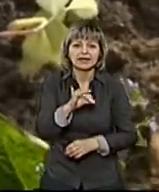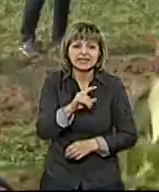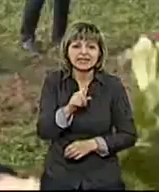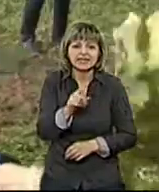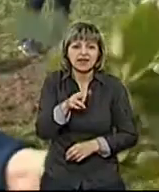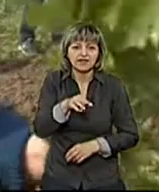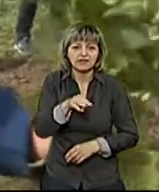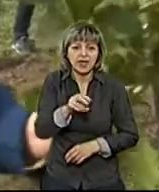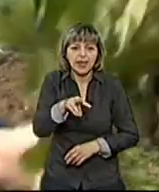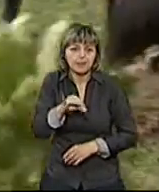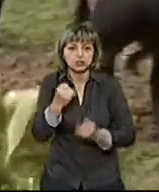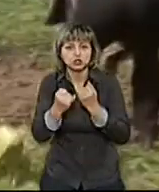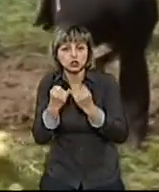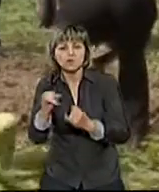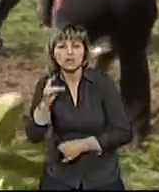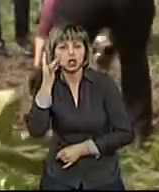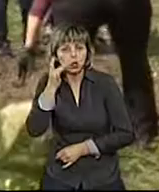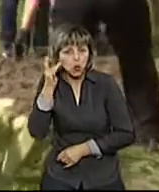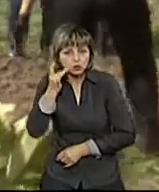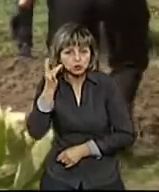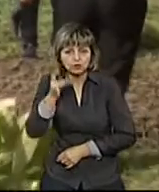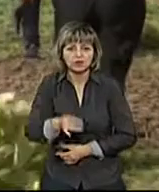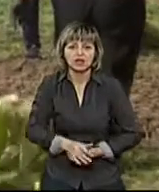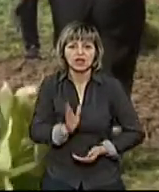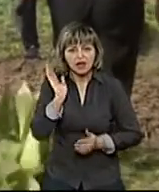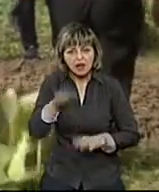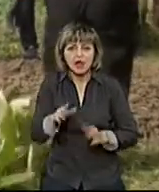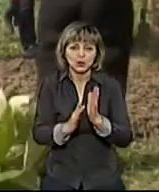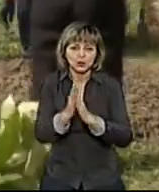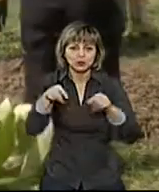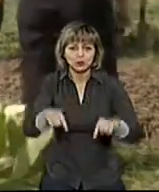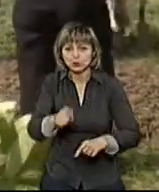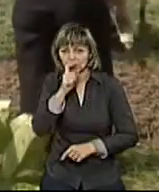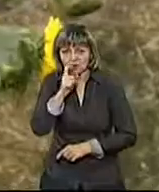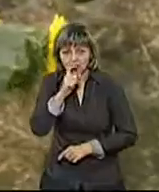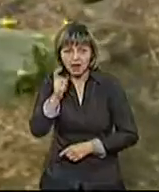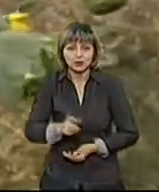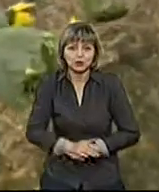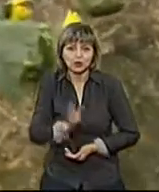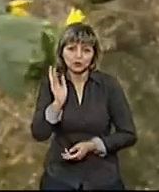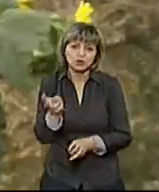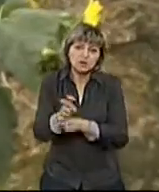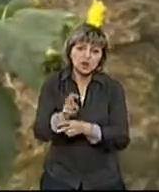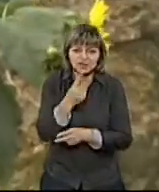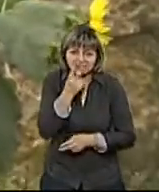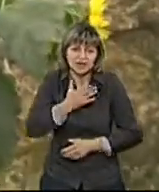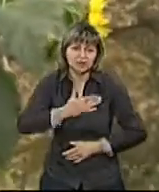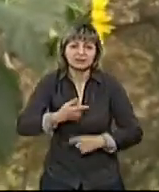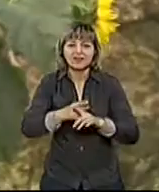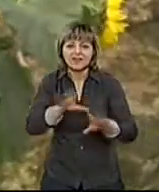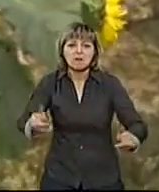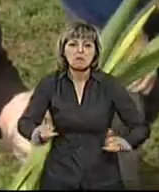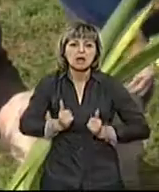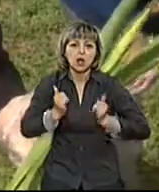розові. Пускай красуються тут, в парку, може, коли прийду полюбуватися. Це все